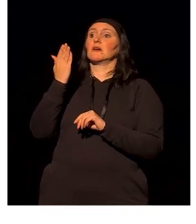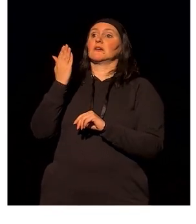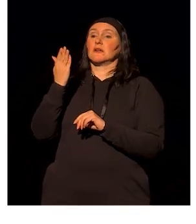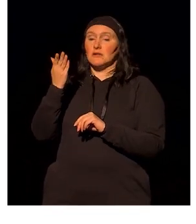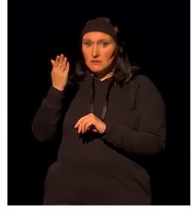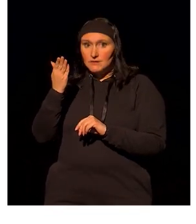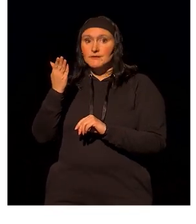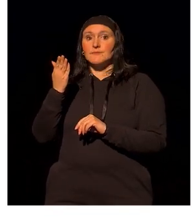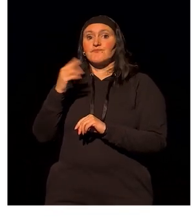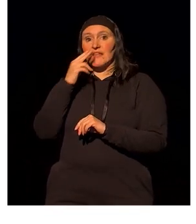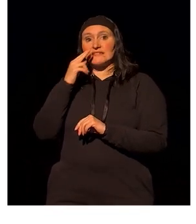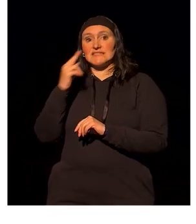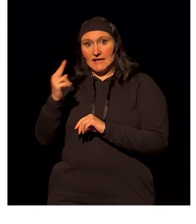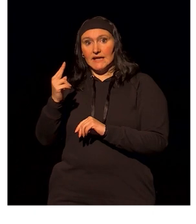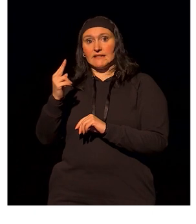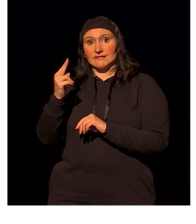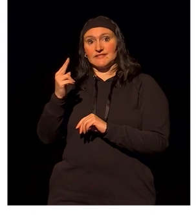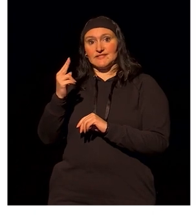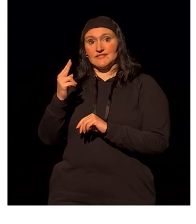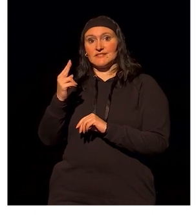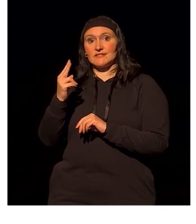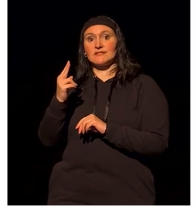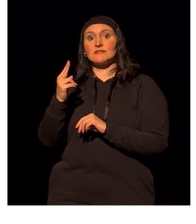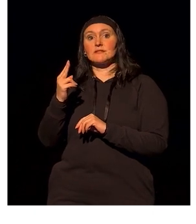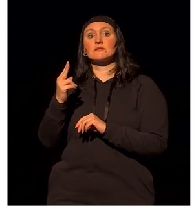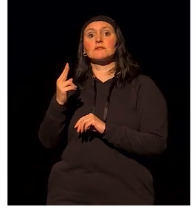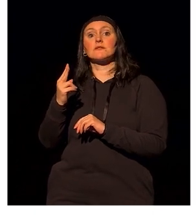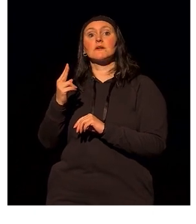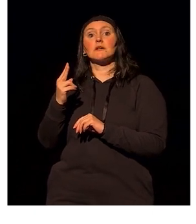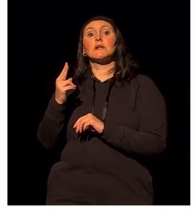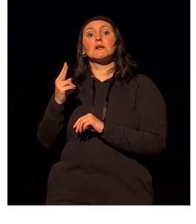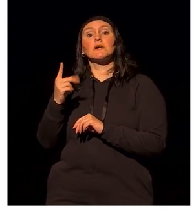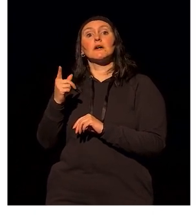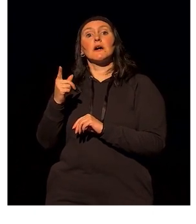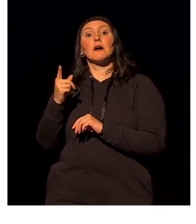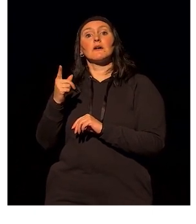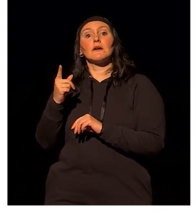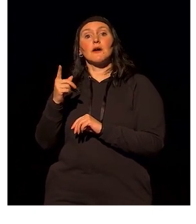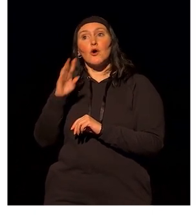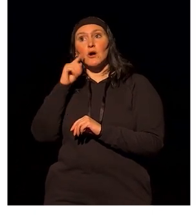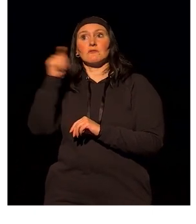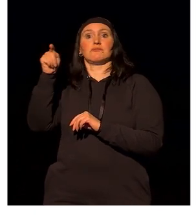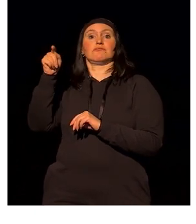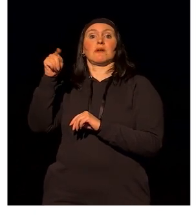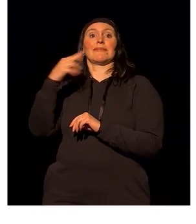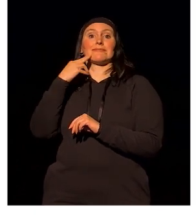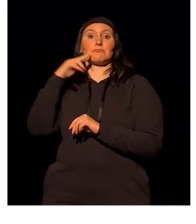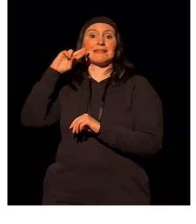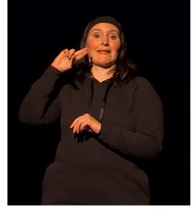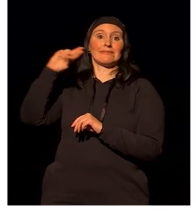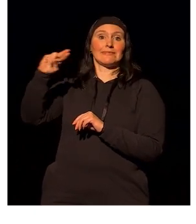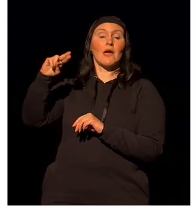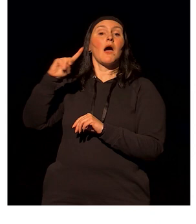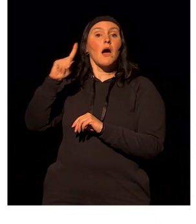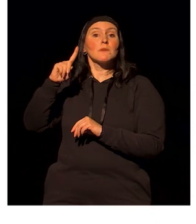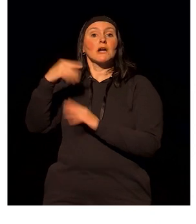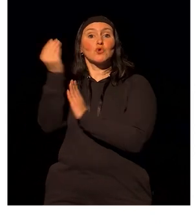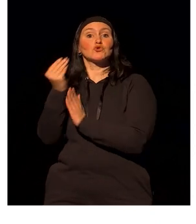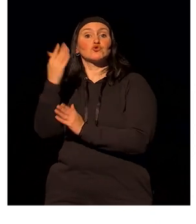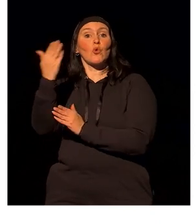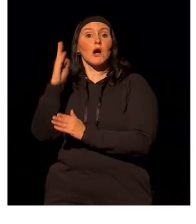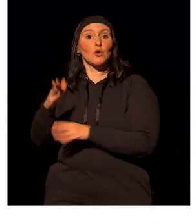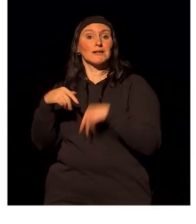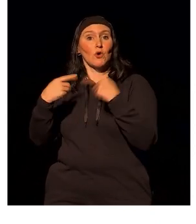Gesicht schauen. Und ich glaube, dass da kann Kunst wirklich eine Rolle spielen. Und Kunst kann da auch